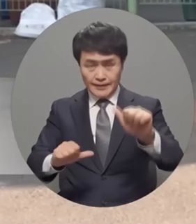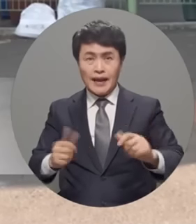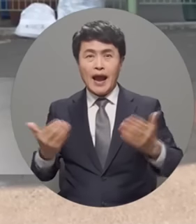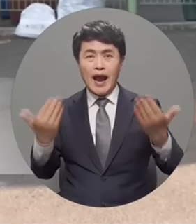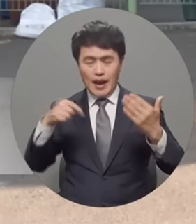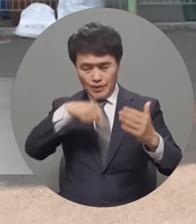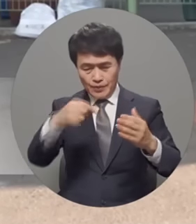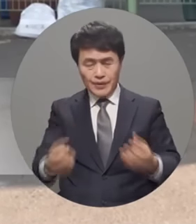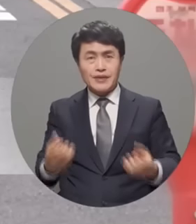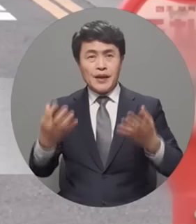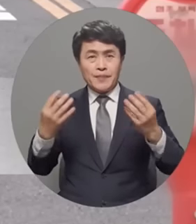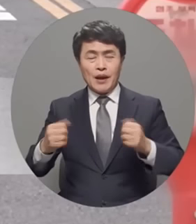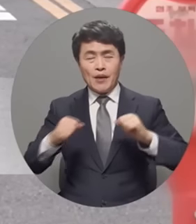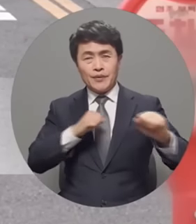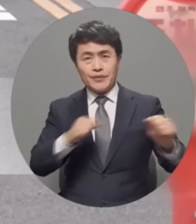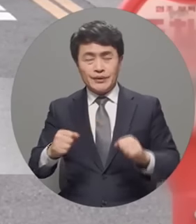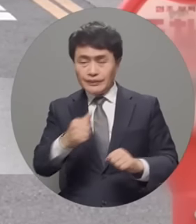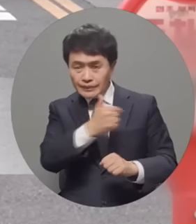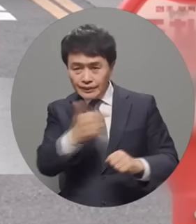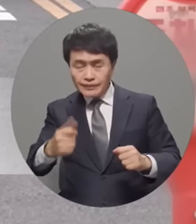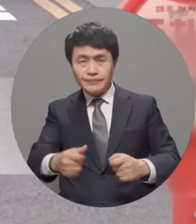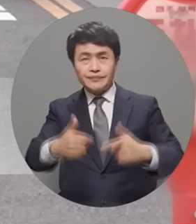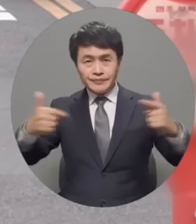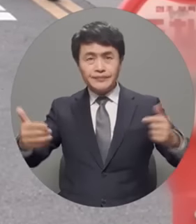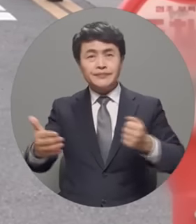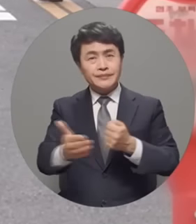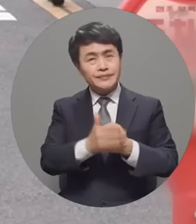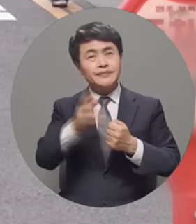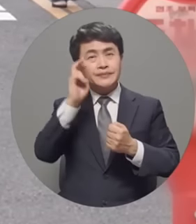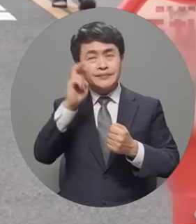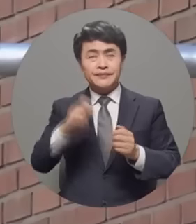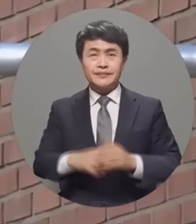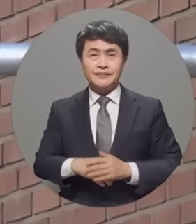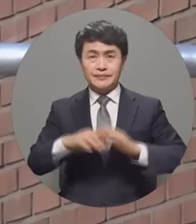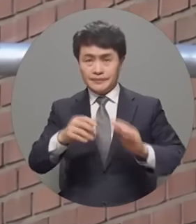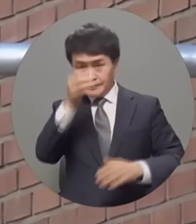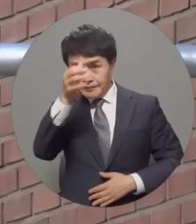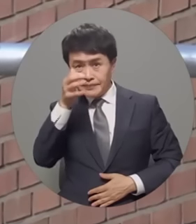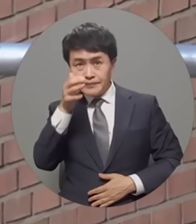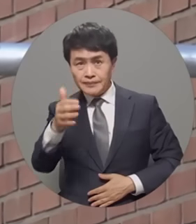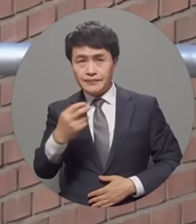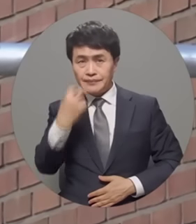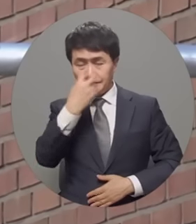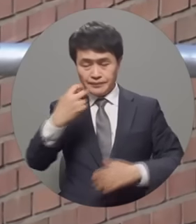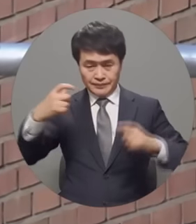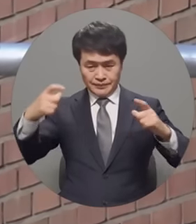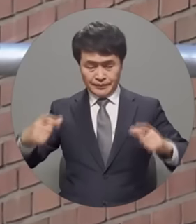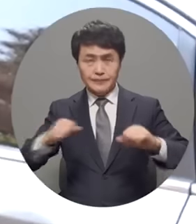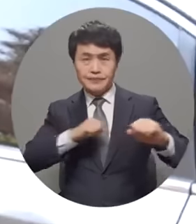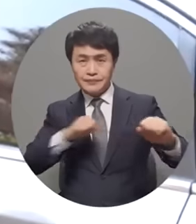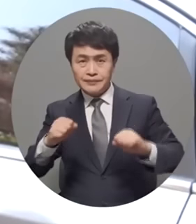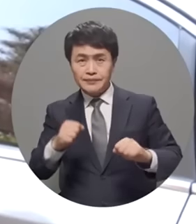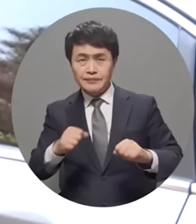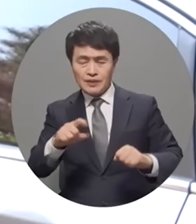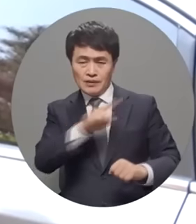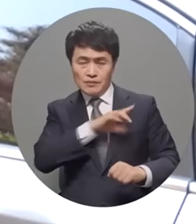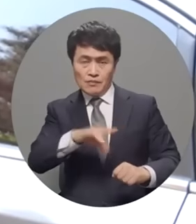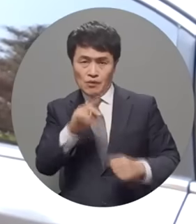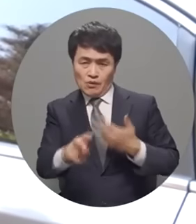행사가 많고 활동량이 크게 늘어났기 때문으로 분석됩니다. 전문가들은 어린이 보호 활동과 함께 먼저